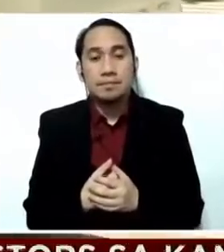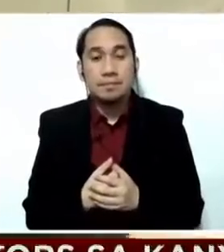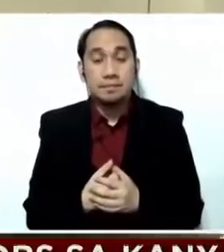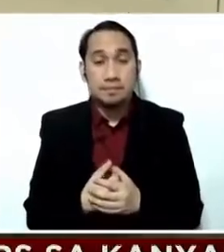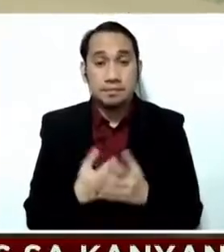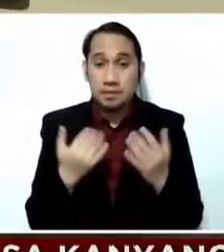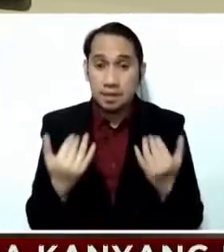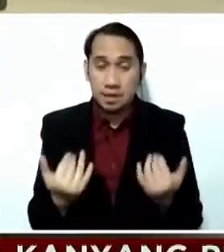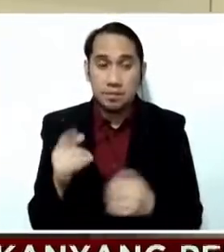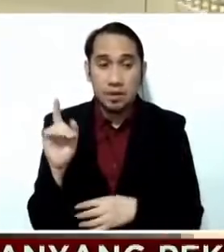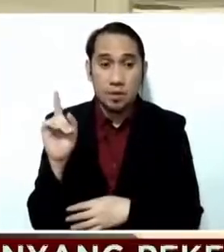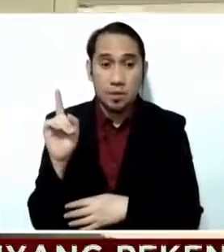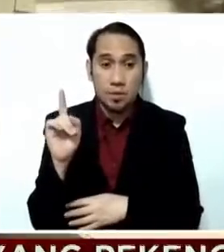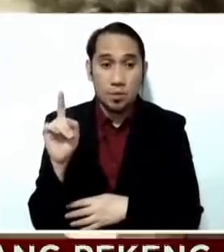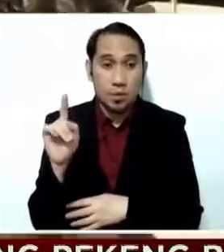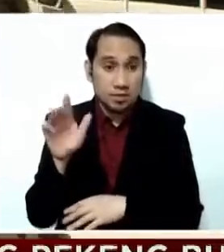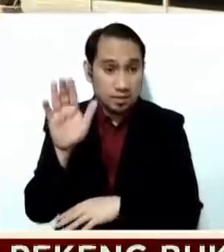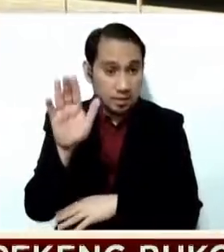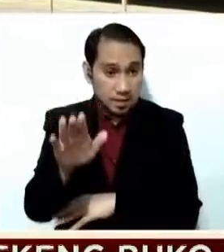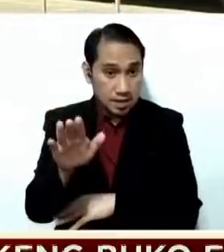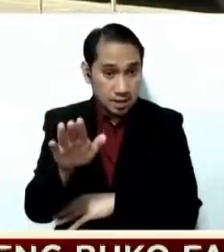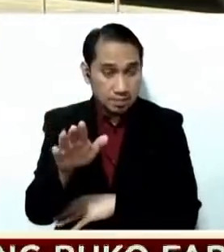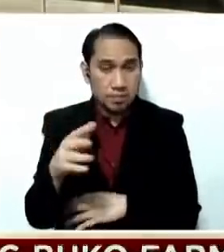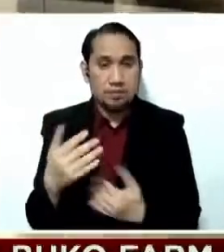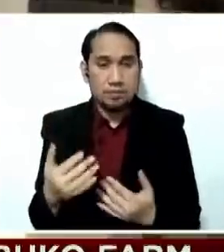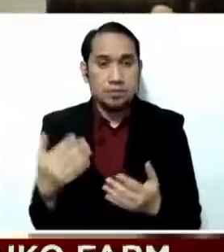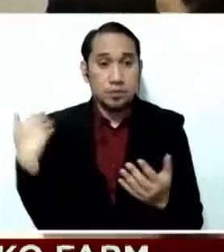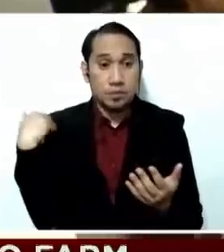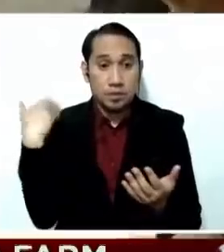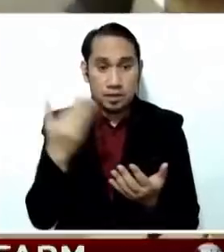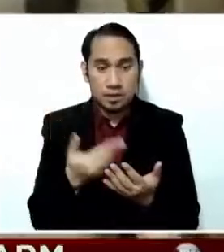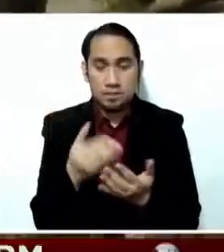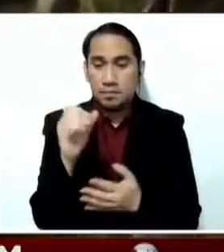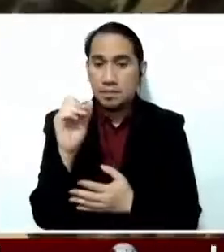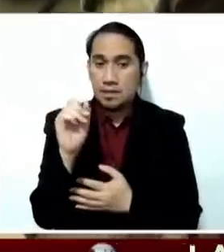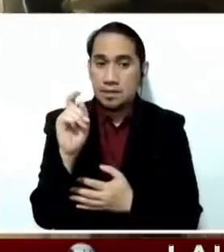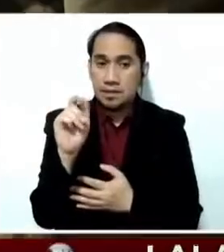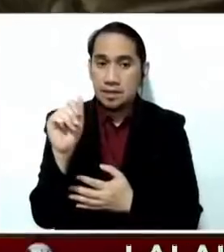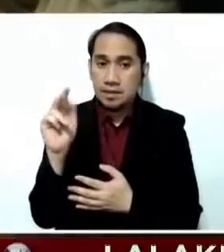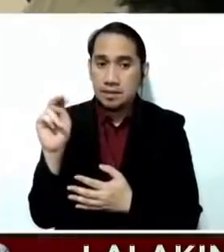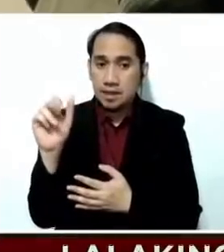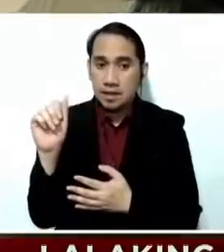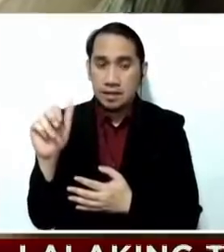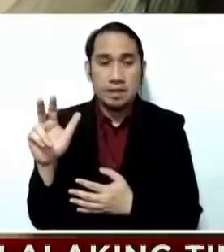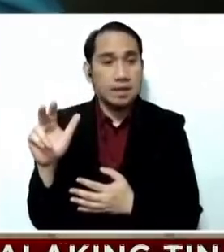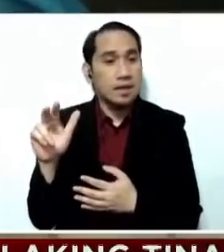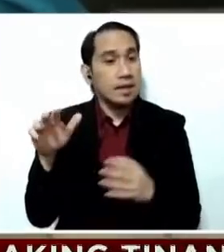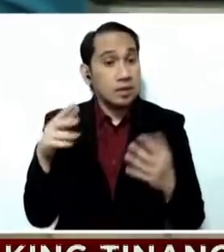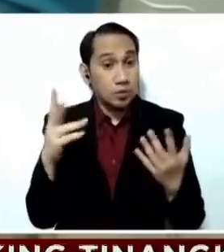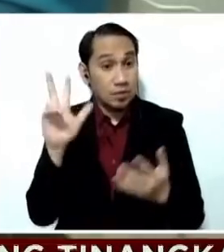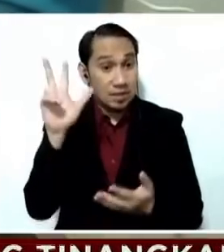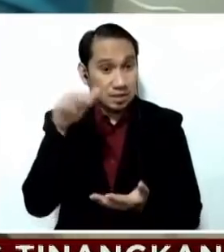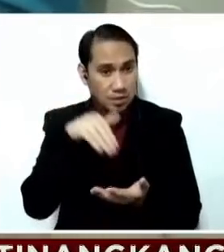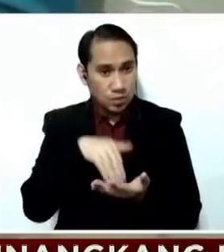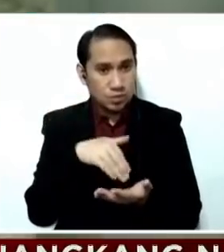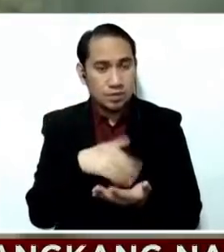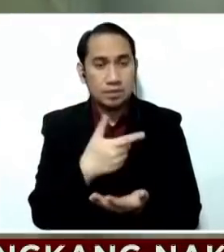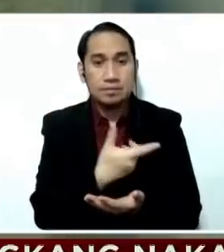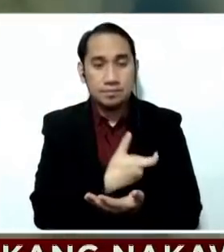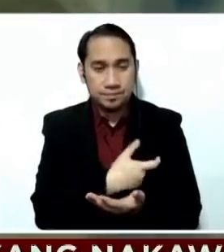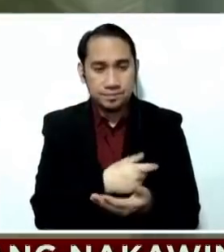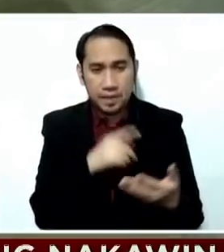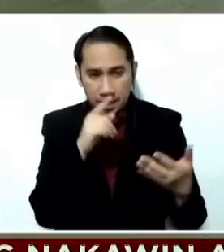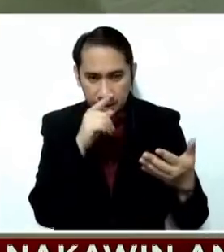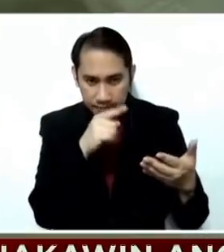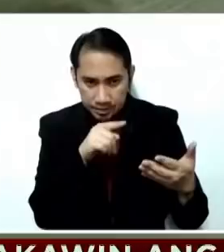pasado alauna ng hapon kanina, dumating sa Santa Ana Hospital ang 3,000 doses ng Sputnik V vaccines. Chinek kung